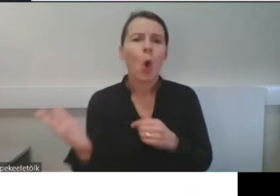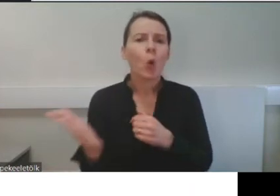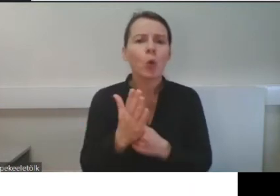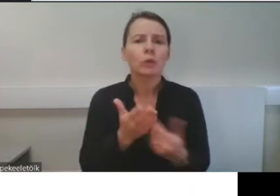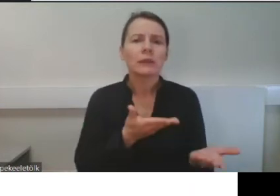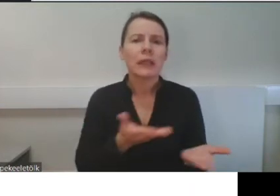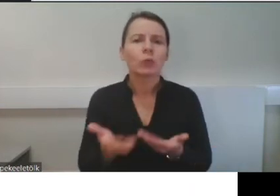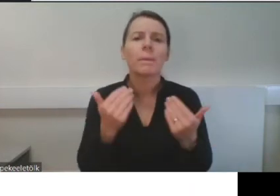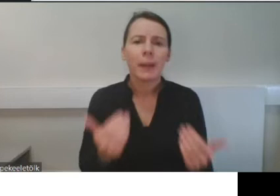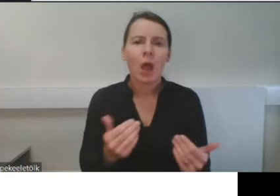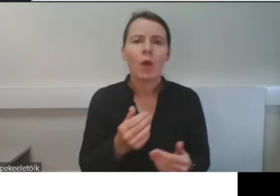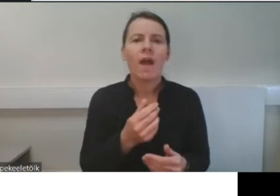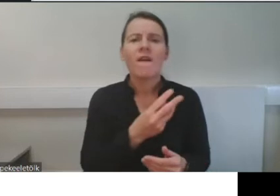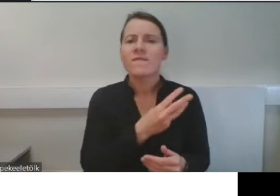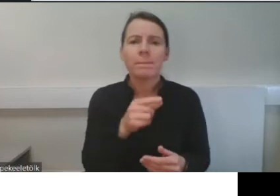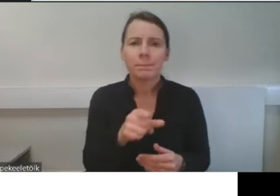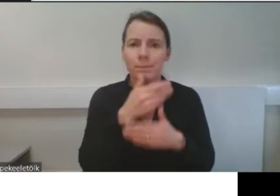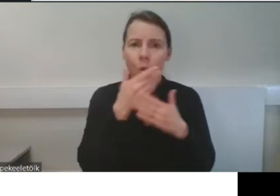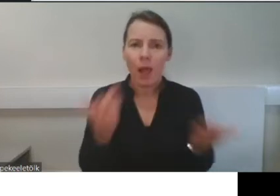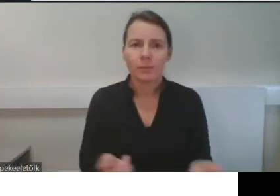Tartu veidike erinevad teistest.